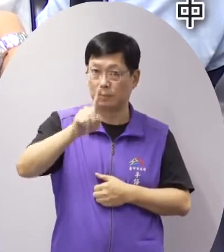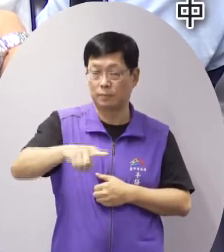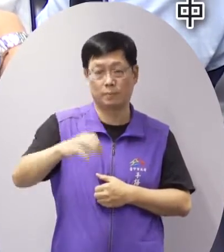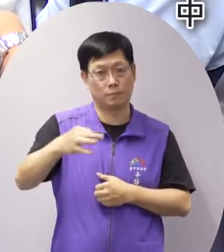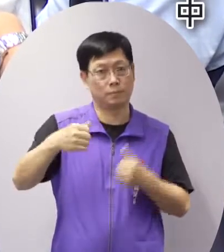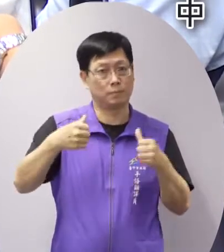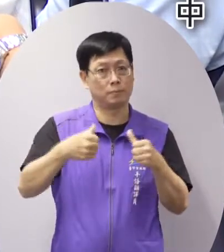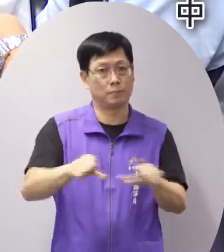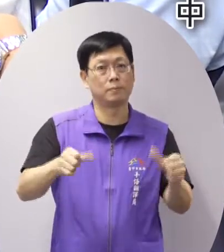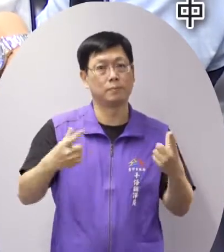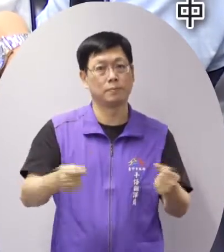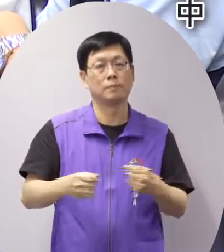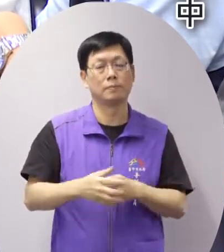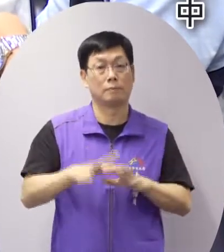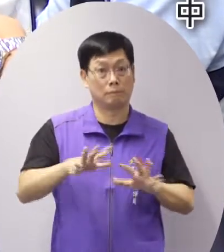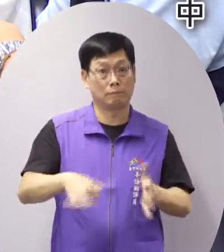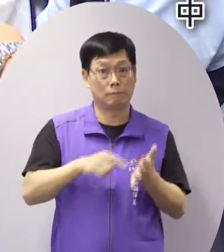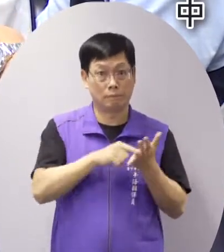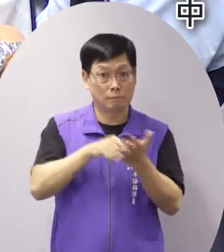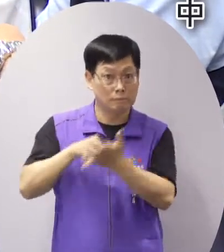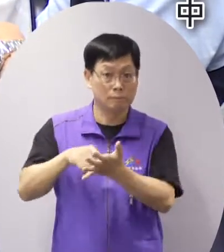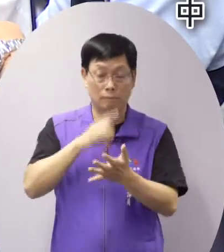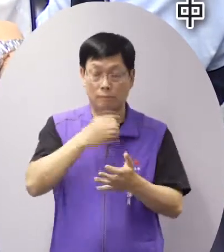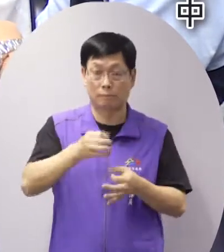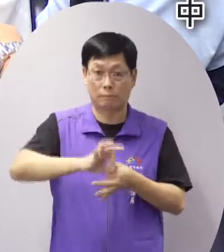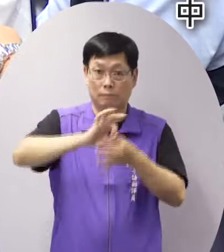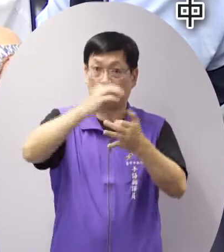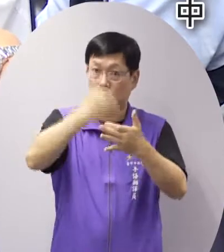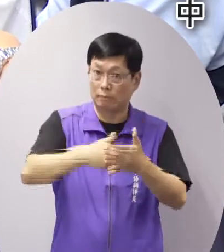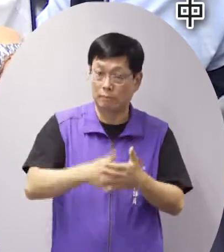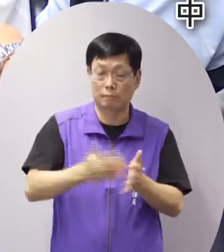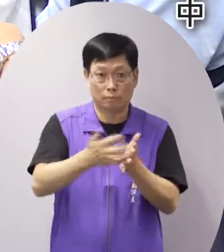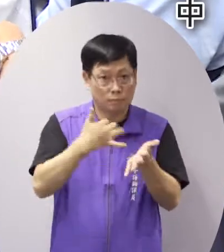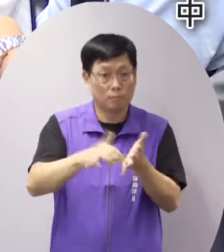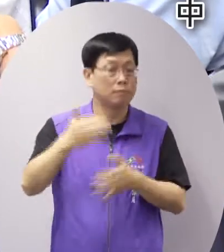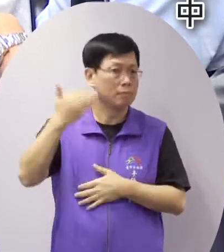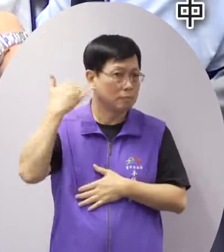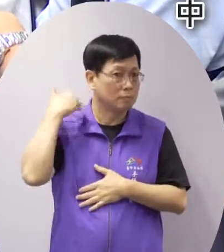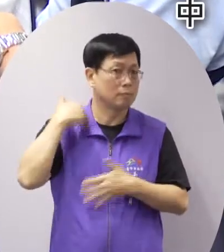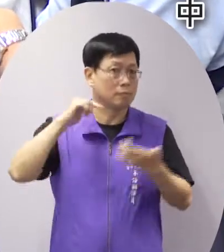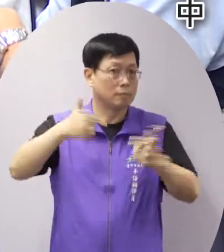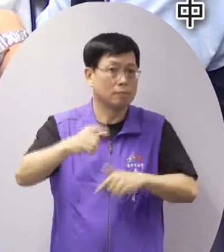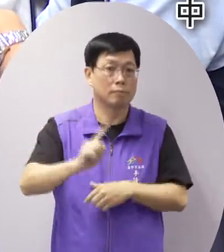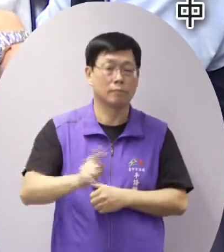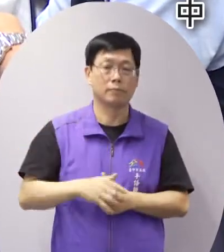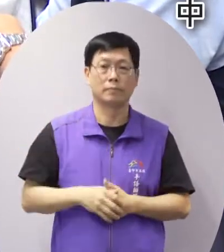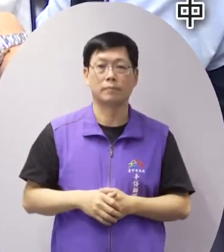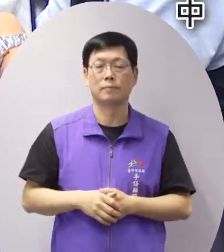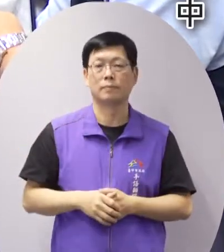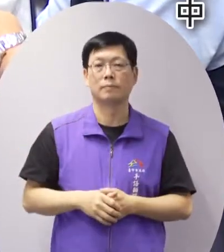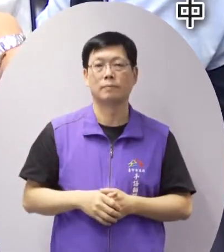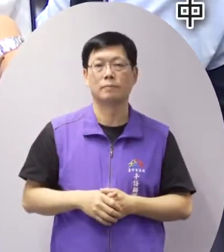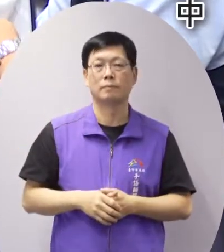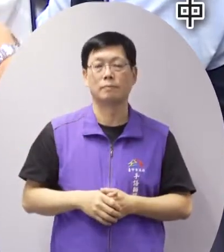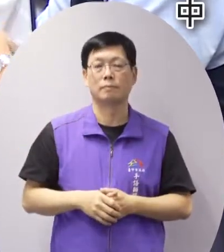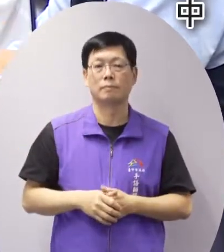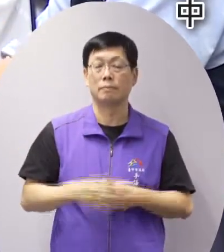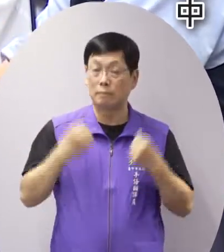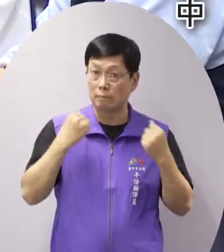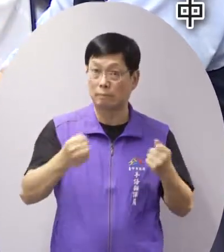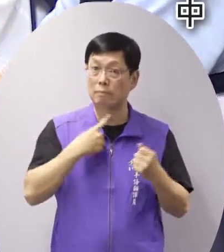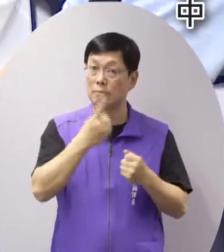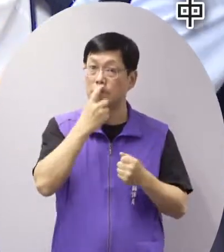50亿3962万1000元哈。那这一次我们编这个最佳决预算有一个跟以往很不一样的地方，就是说在直辖